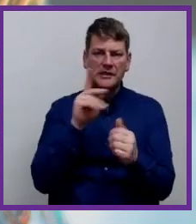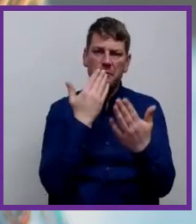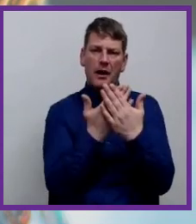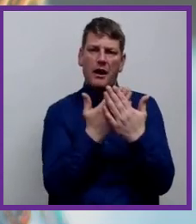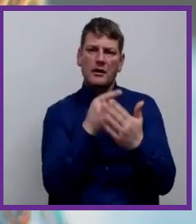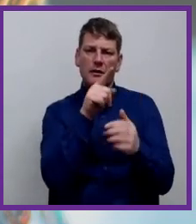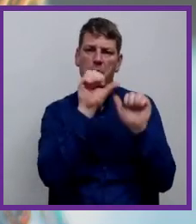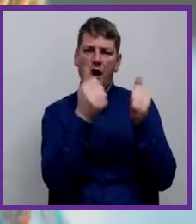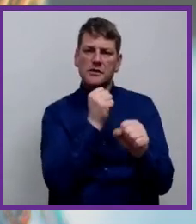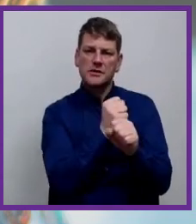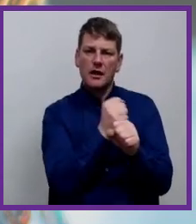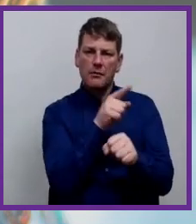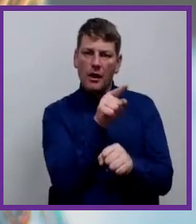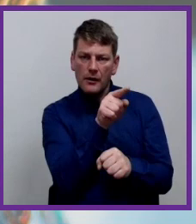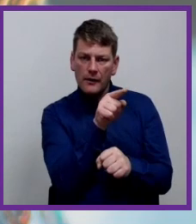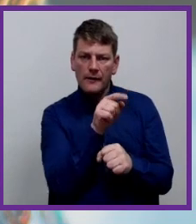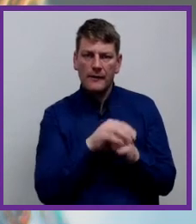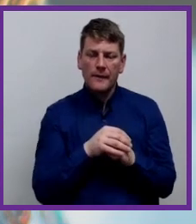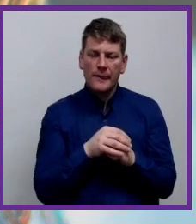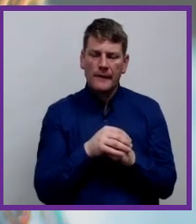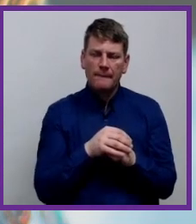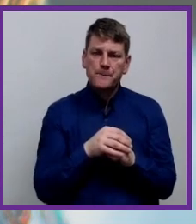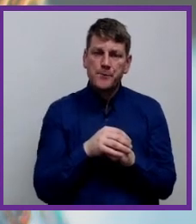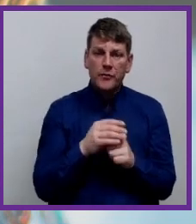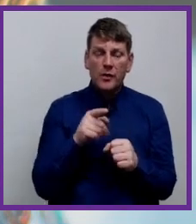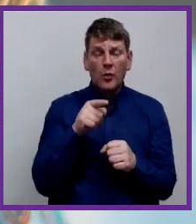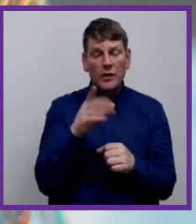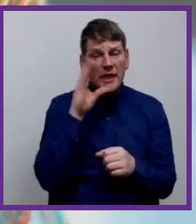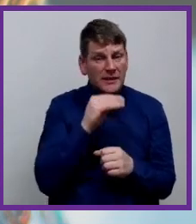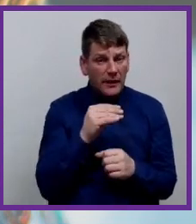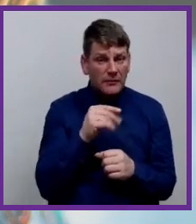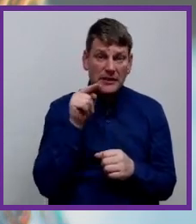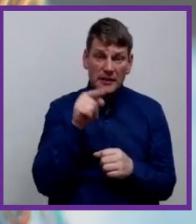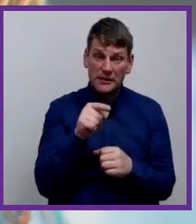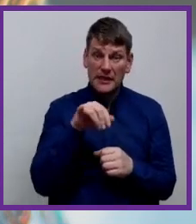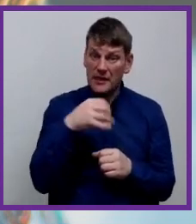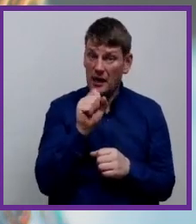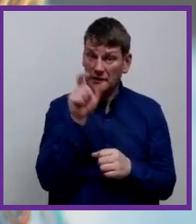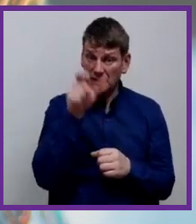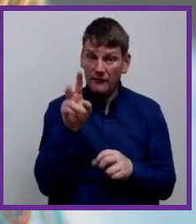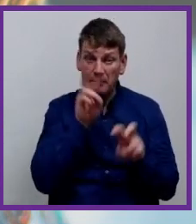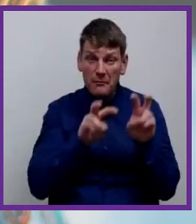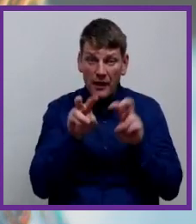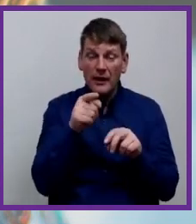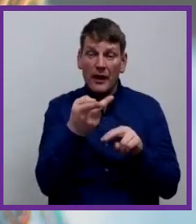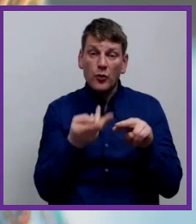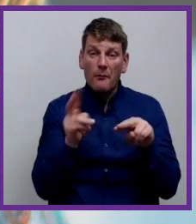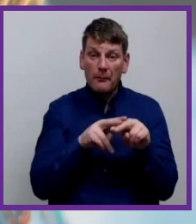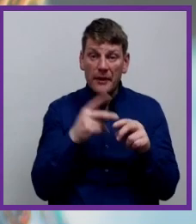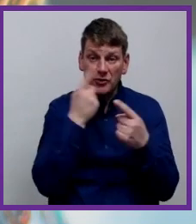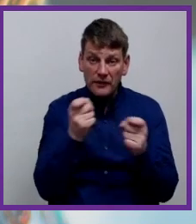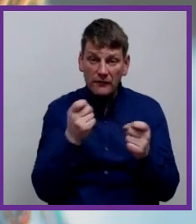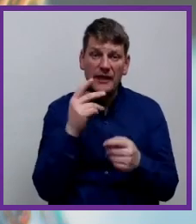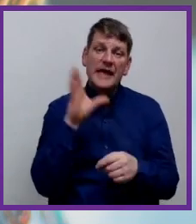attēloti mākslas darbā. Nu, iespējams, un tas savukārt, ja tad cilvēks meklē šo papildus informāciju, jā, iespējams,